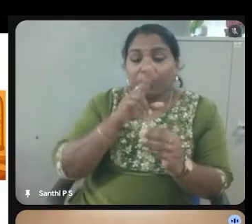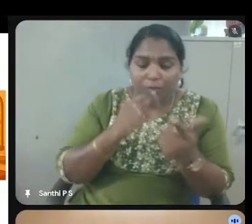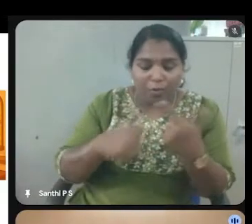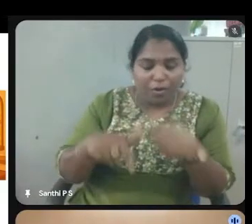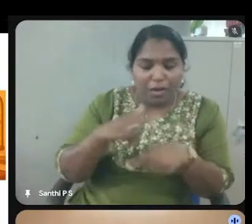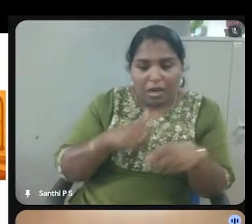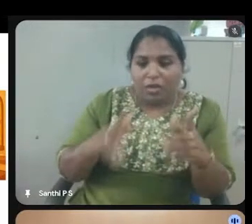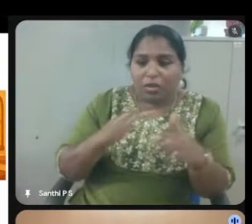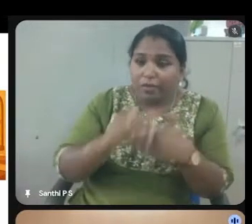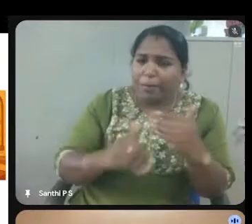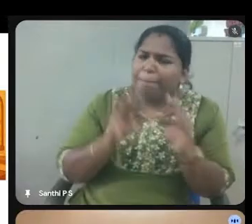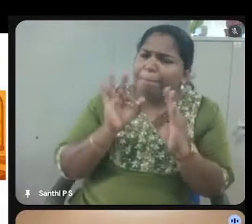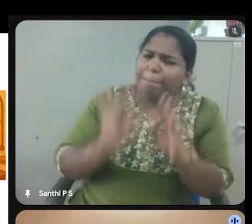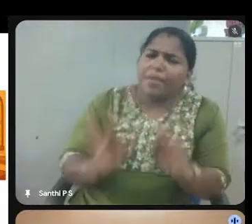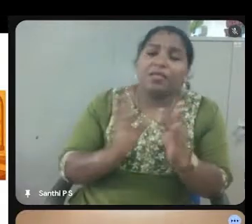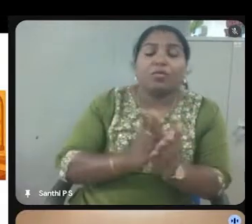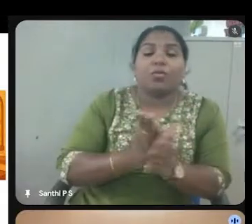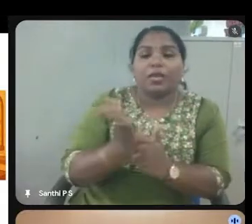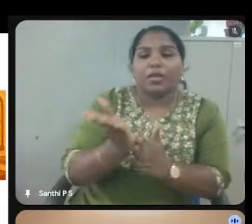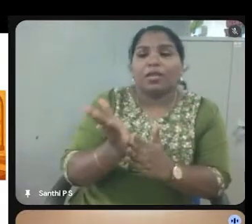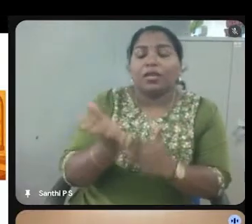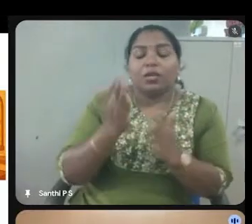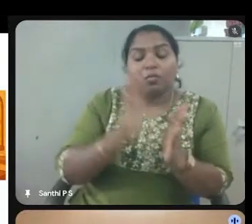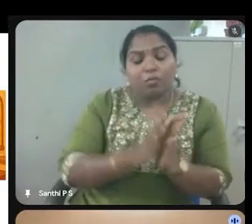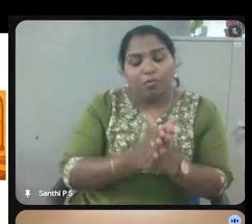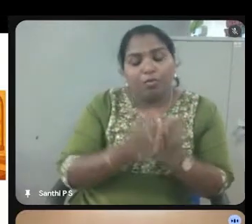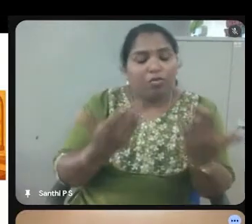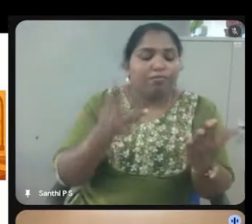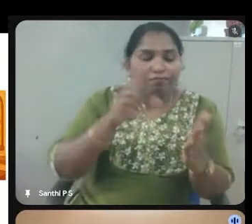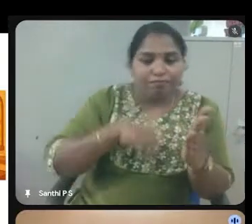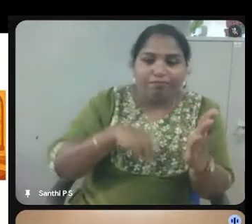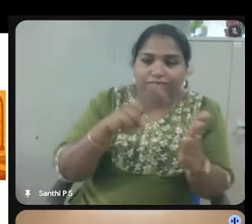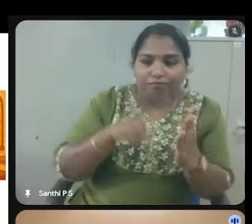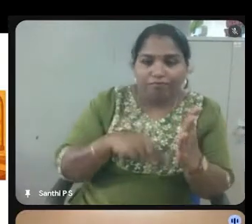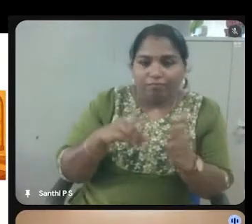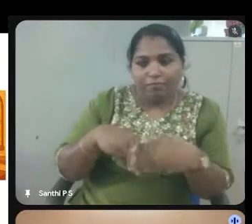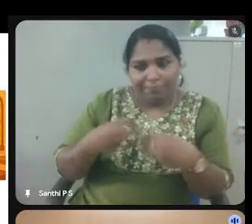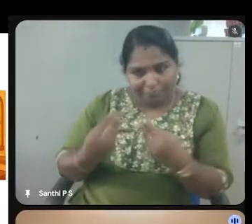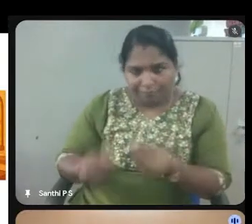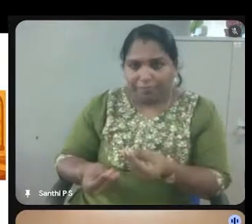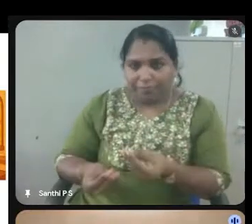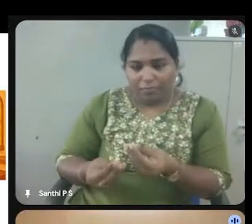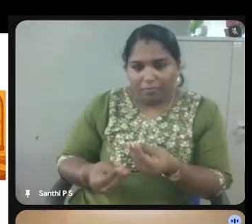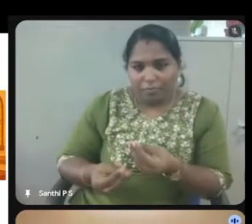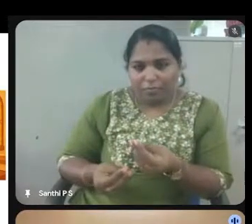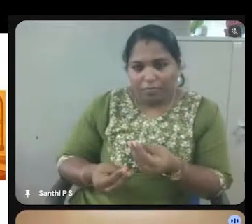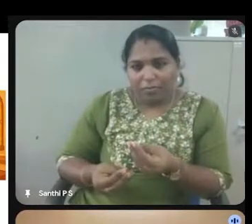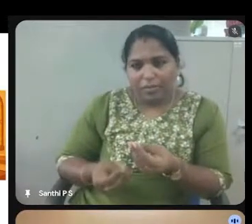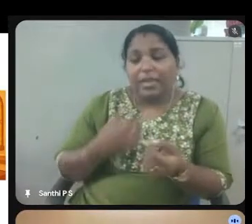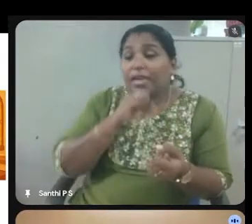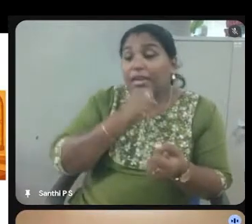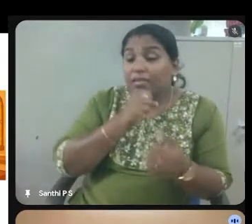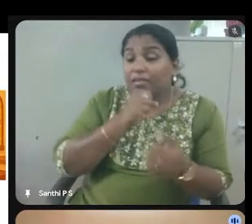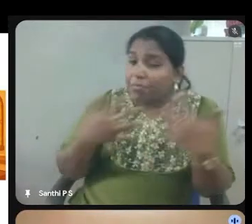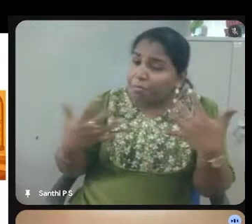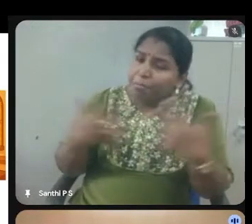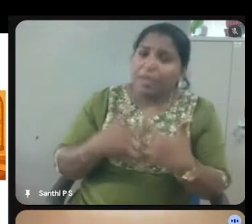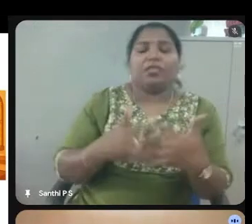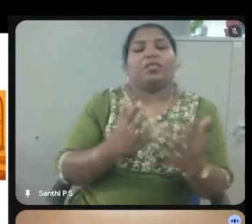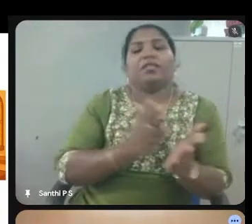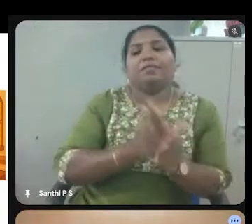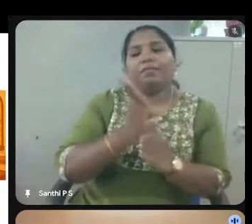പറയുക, വൺ ഓഫ് ദി ബെസ്റ്റ് മെത്തേഡാണ് നമ്മൾ കുട്ടികൾക്ക് ബുക്ക് വായിച്ചു കൊടുക്കുക എന്നുള്ളത്. അപ്പൊ ഓരോ പ്രായത്തിനനുസരിച്ചായിരിക്കും നമ്മൾ വായിച്ചു കൊടുക്കണം